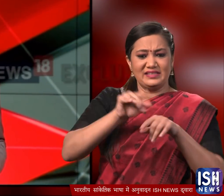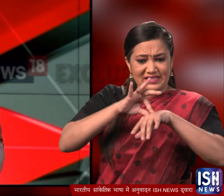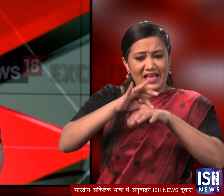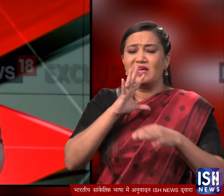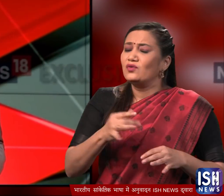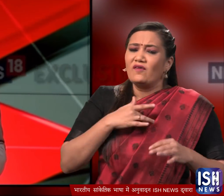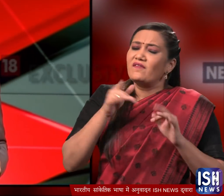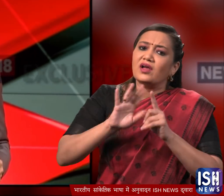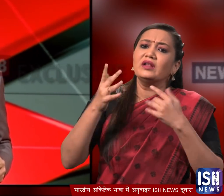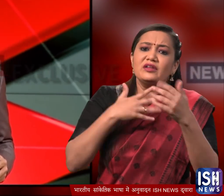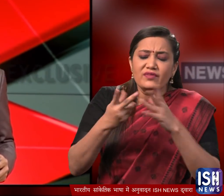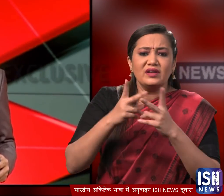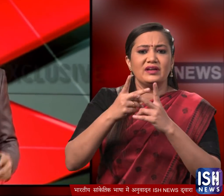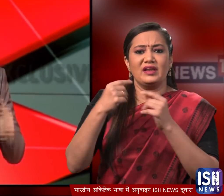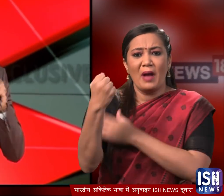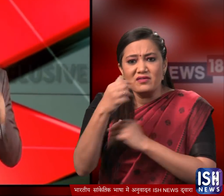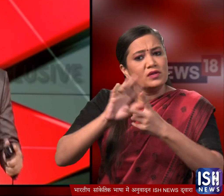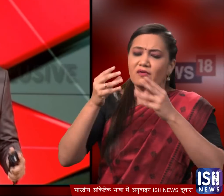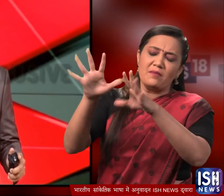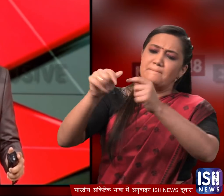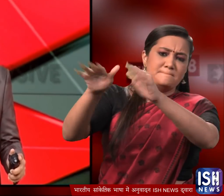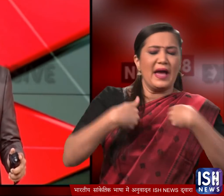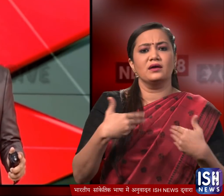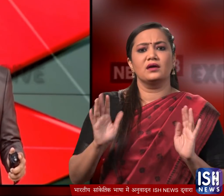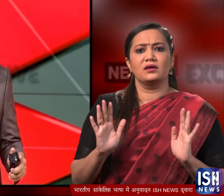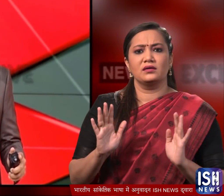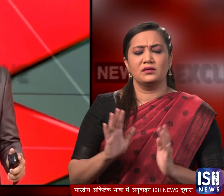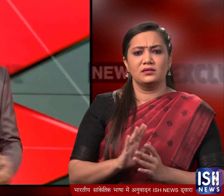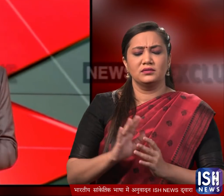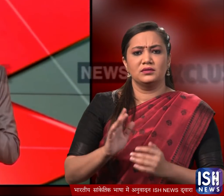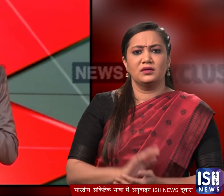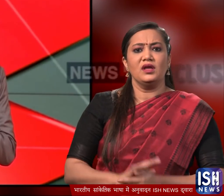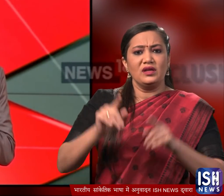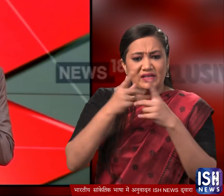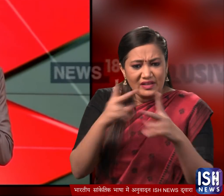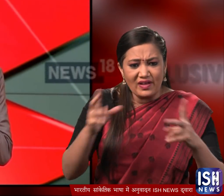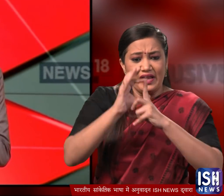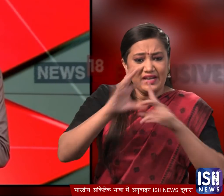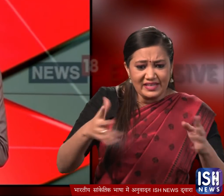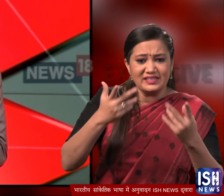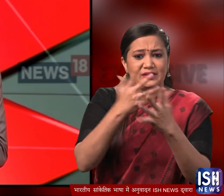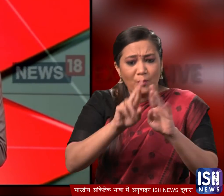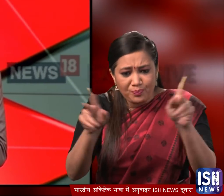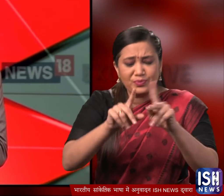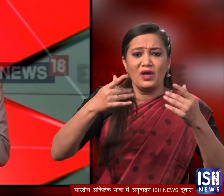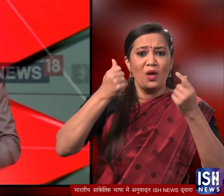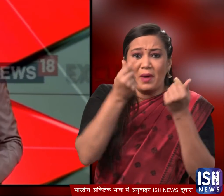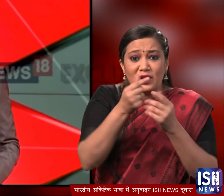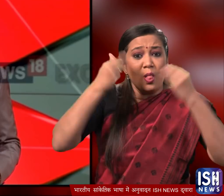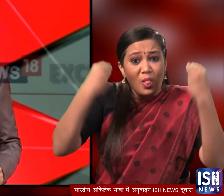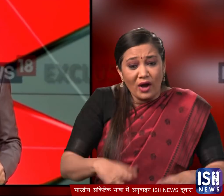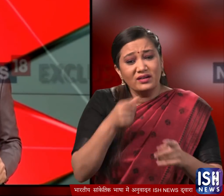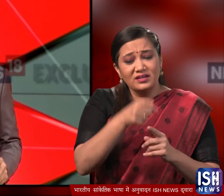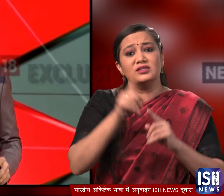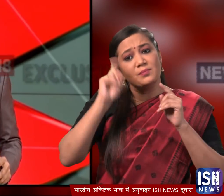नाते जो भी सुविधाएं मिलती वो सब छीन लेनी चाहिए। जितना नुकसान इन हुड़दंगियों ने दिल्ली और देश का